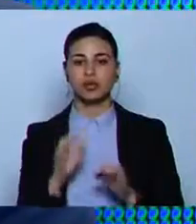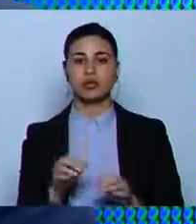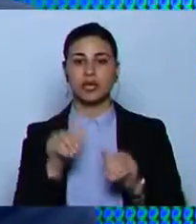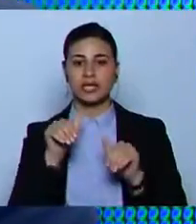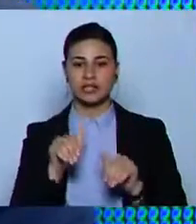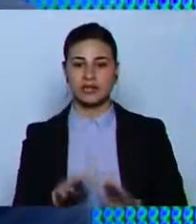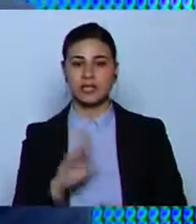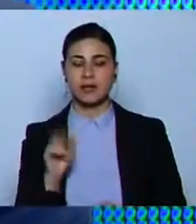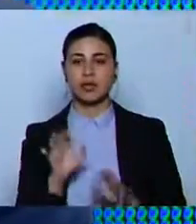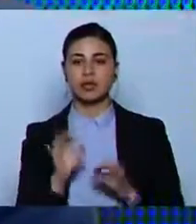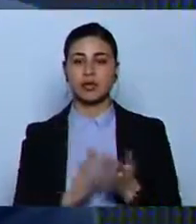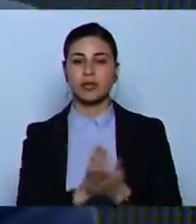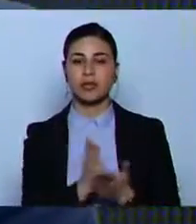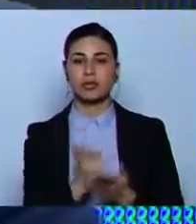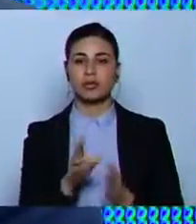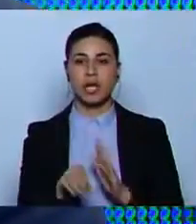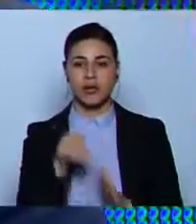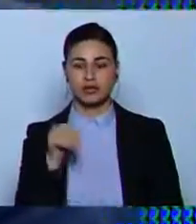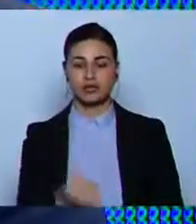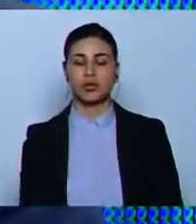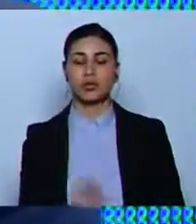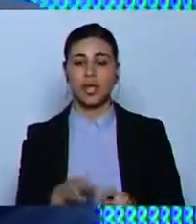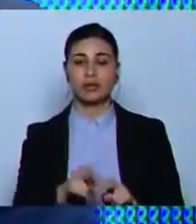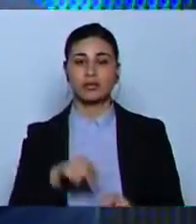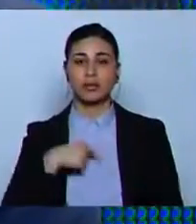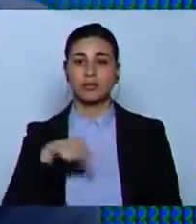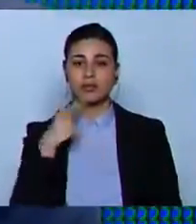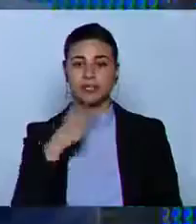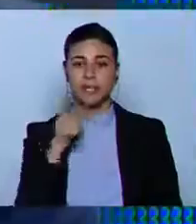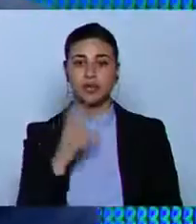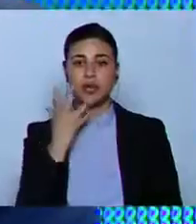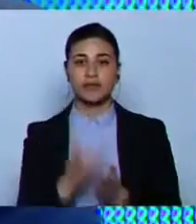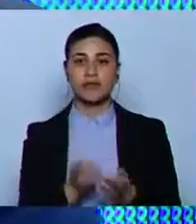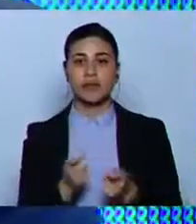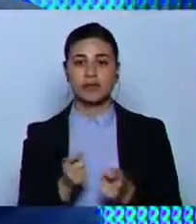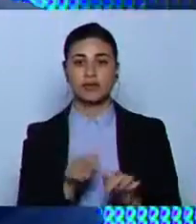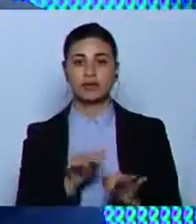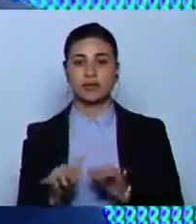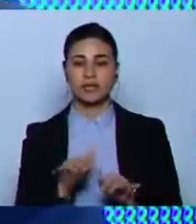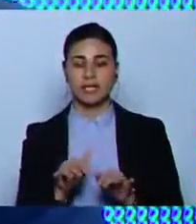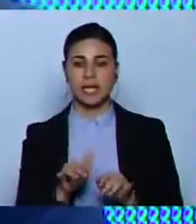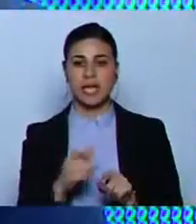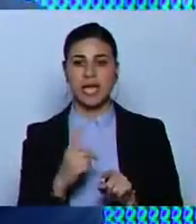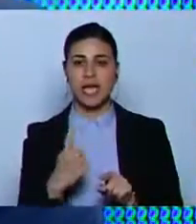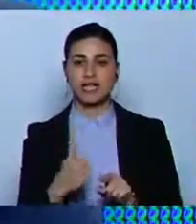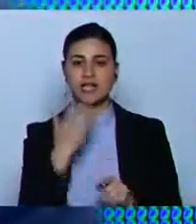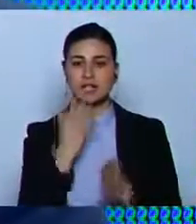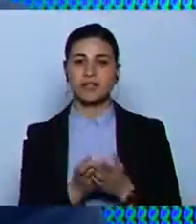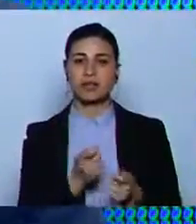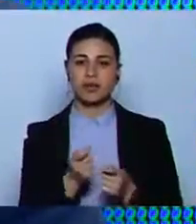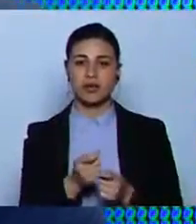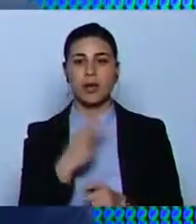გადაწყვეტილებები და სწორი მიმართულებები აორჩიოთ. ამიტომ ვიძახი, რომ აი ეს თვითმმართველობაში მიმდინარე ერთი თვითმმართველობა,